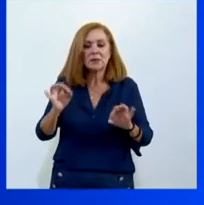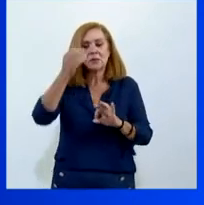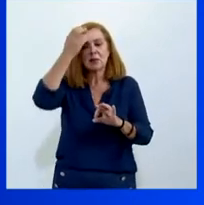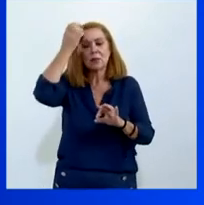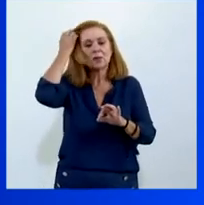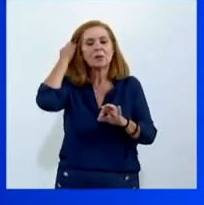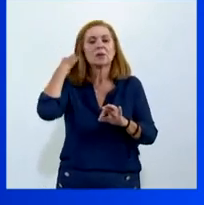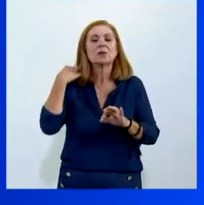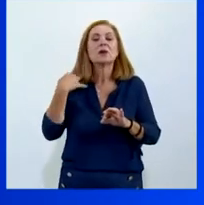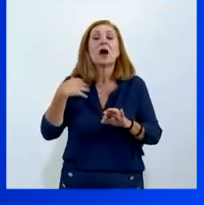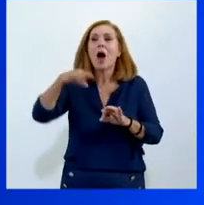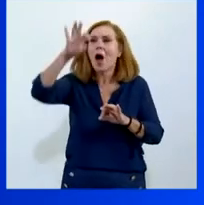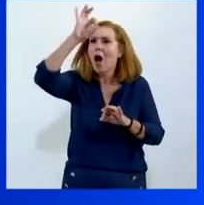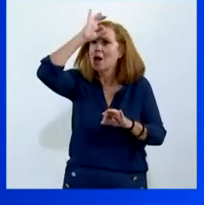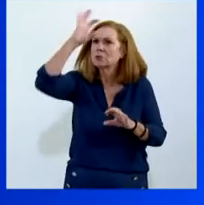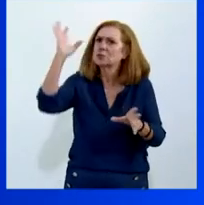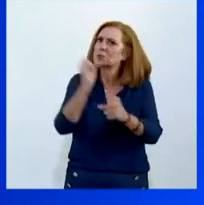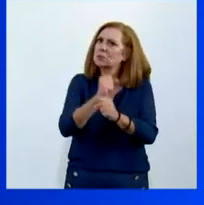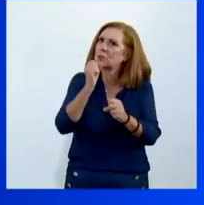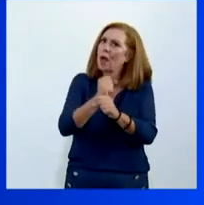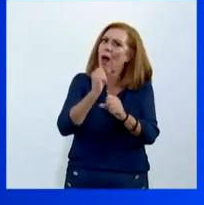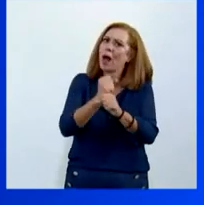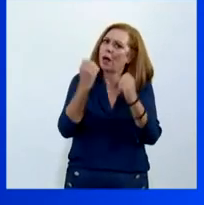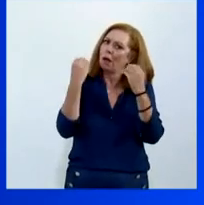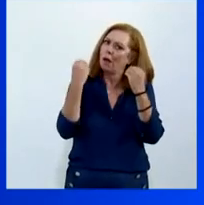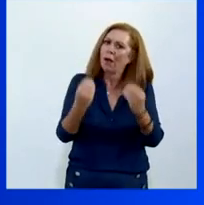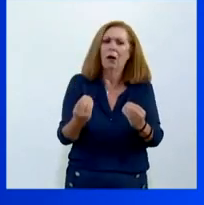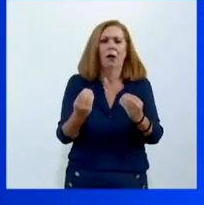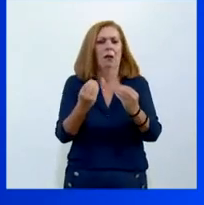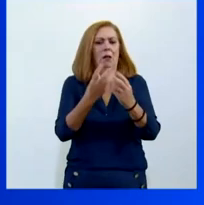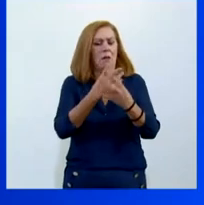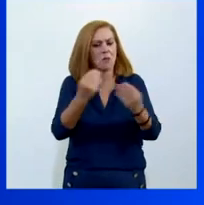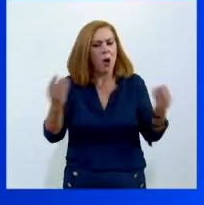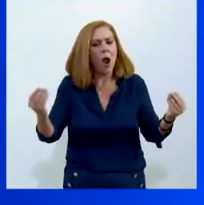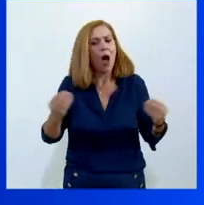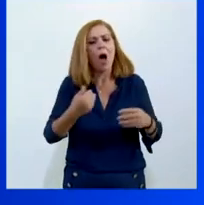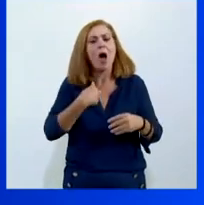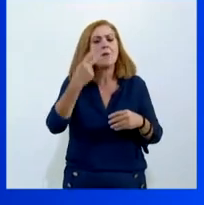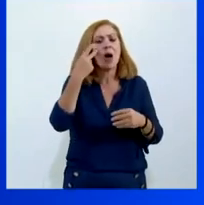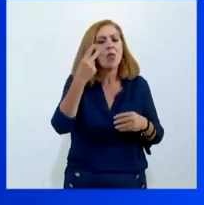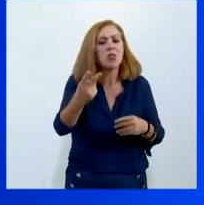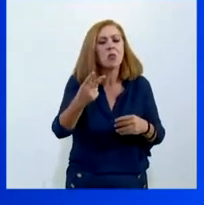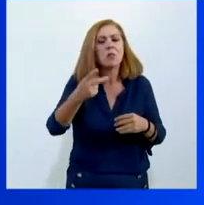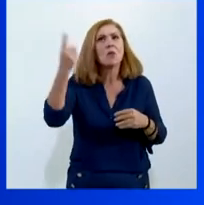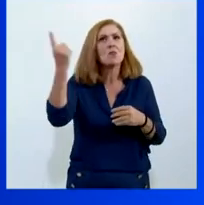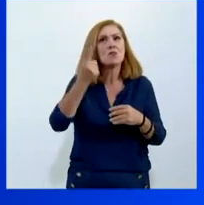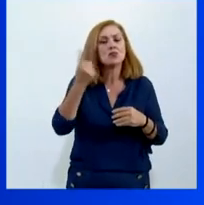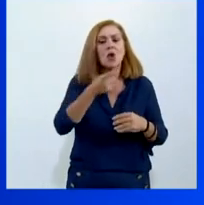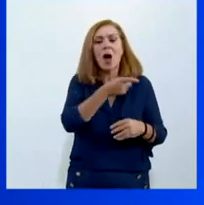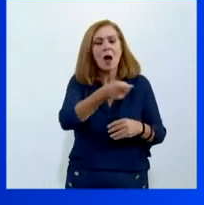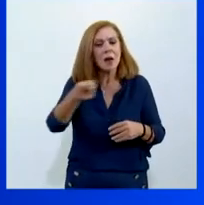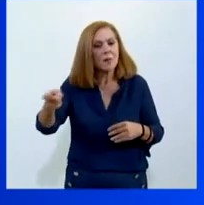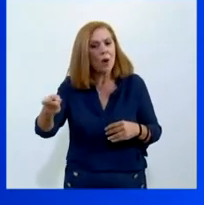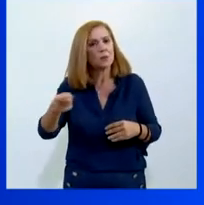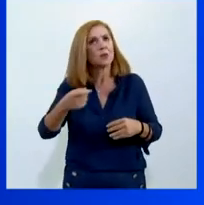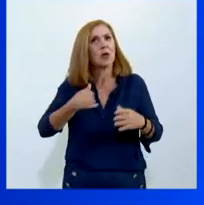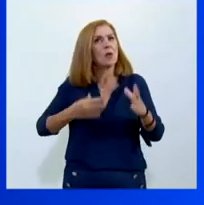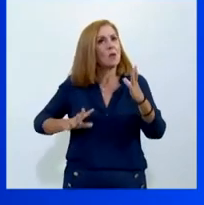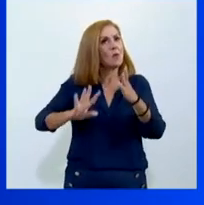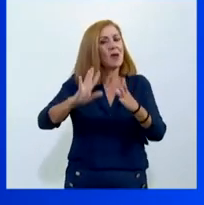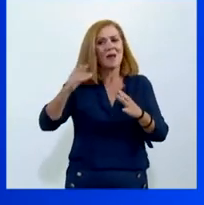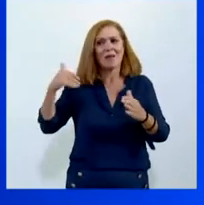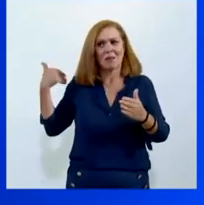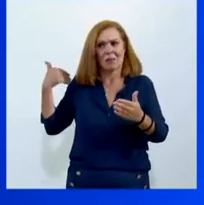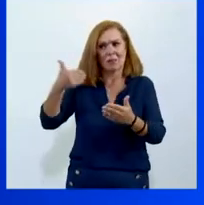έχει κάνει πολλά καλά πράγματα η αστυνομία. Και νομίζω ότι αν δει κανείς συνολικά τους δείκτες της εγκληματικότητας, θα διαπιστώσει ότι έχει υπάρξει πρόοδος τα τελευταία